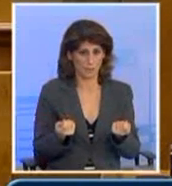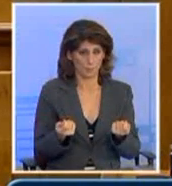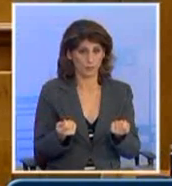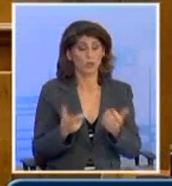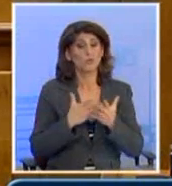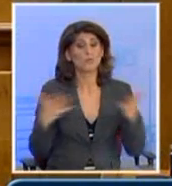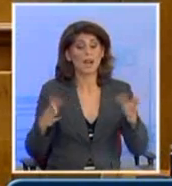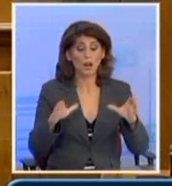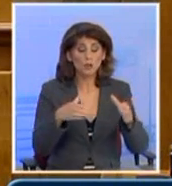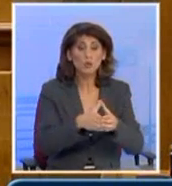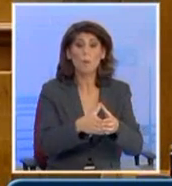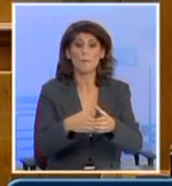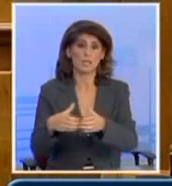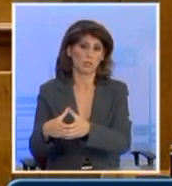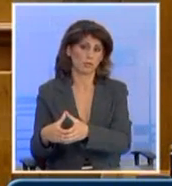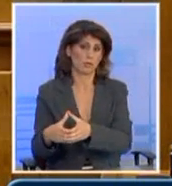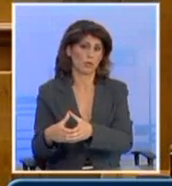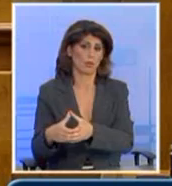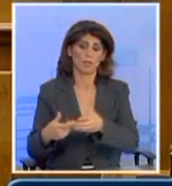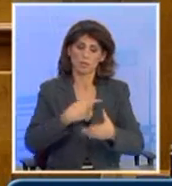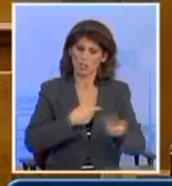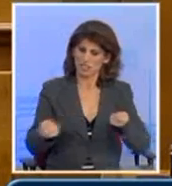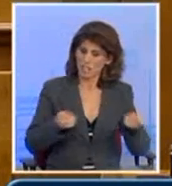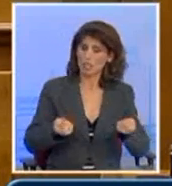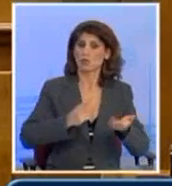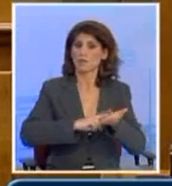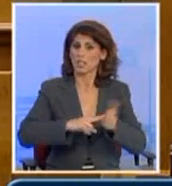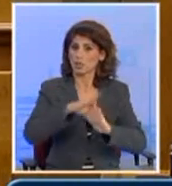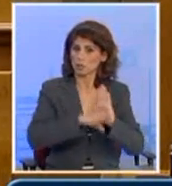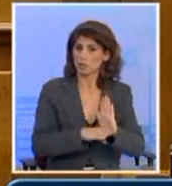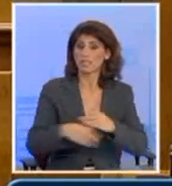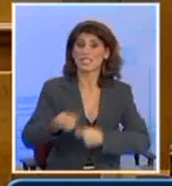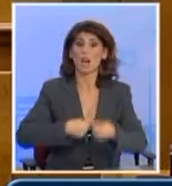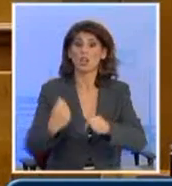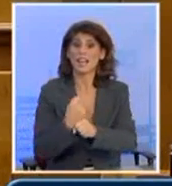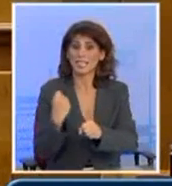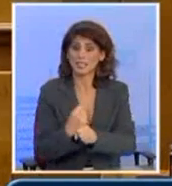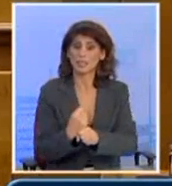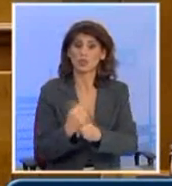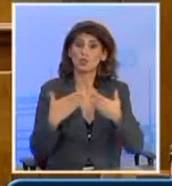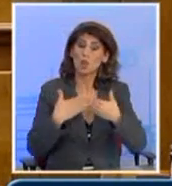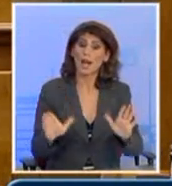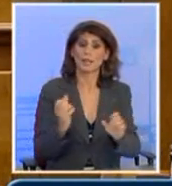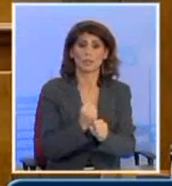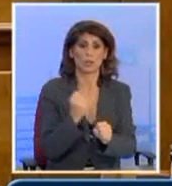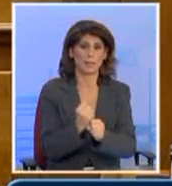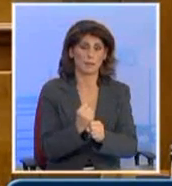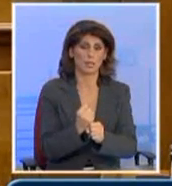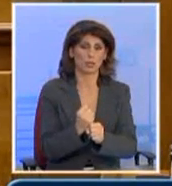στους μεγάλους τομείς, στη διοίκηση, στο ασφαλιστικό σύστημα, στην αγορά εργασίας, στο άνοιγμα των